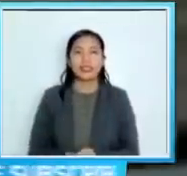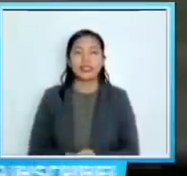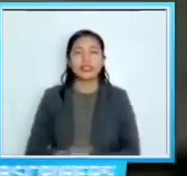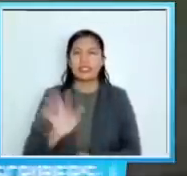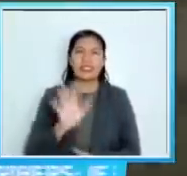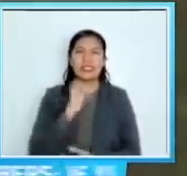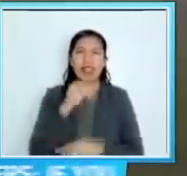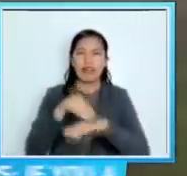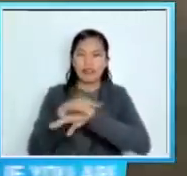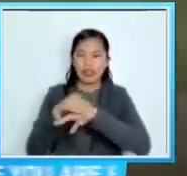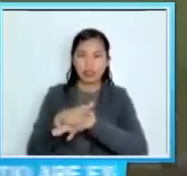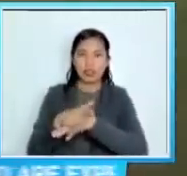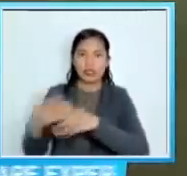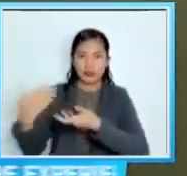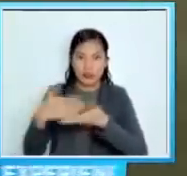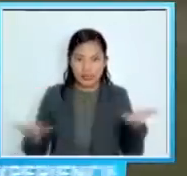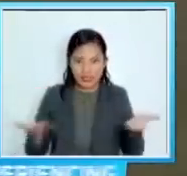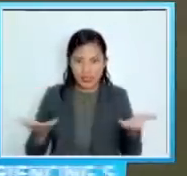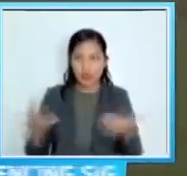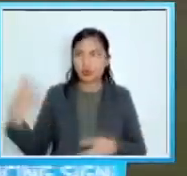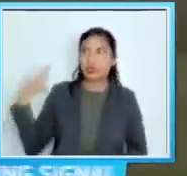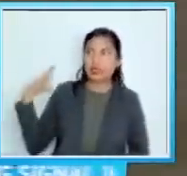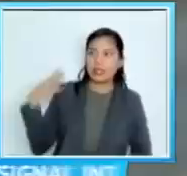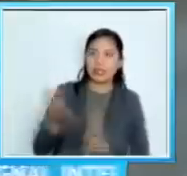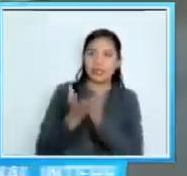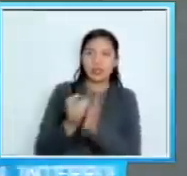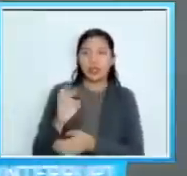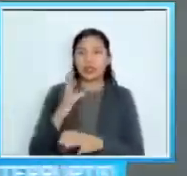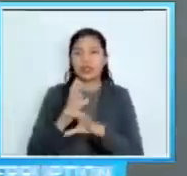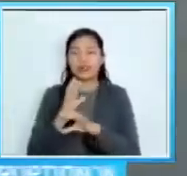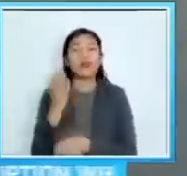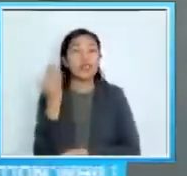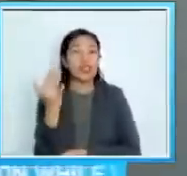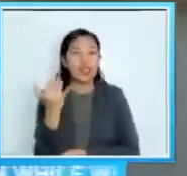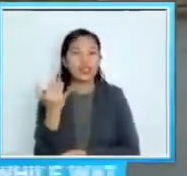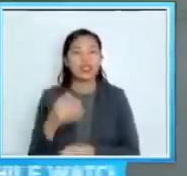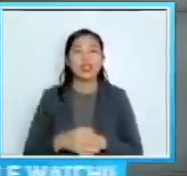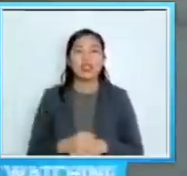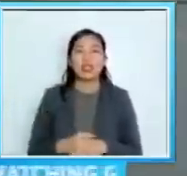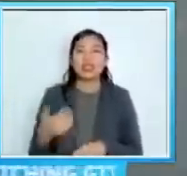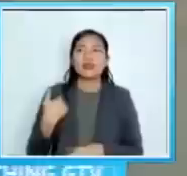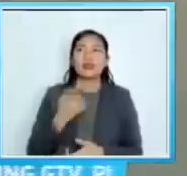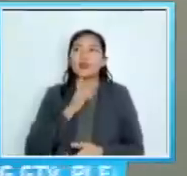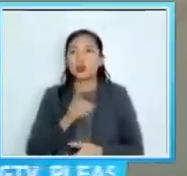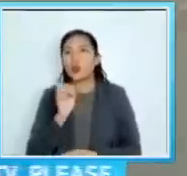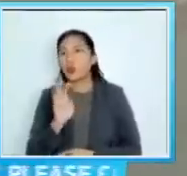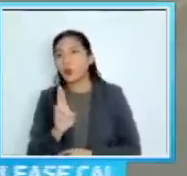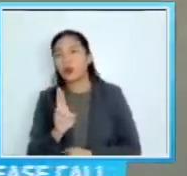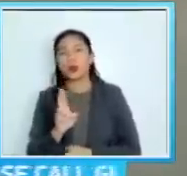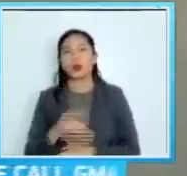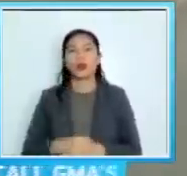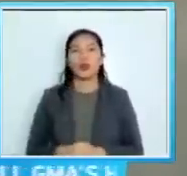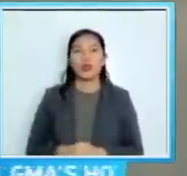at mag-abang ng ferry or fast craft na sasakyan dahil nga kumbaga hindi inadequate pa yung mga supplies